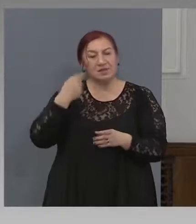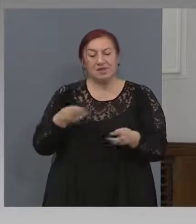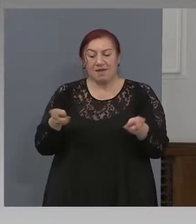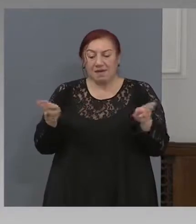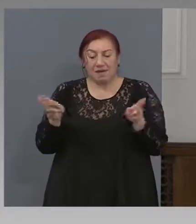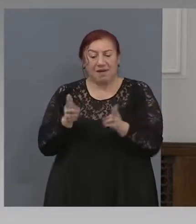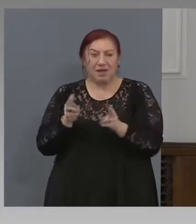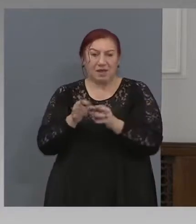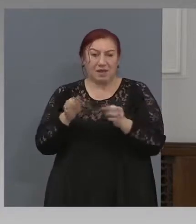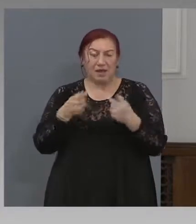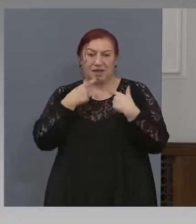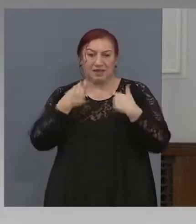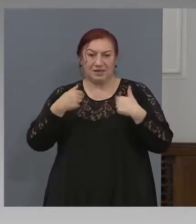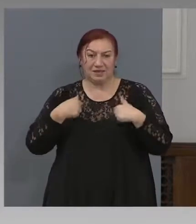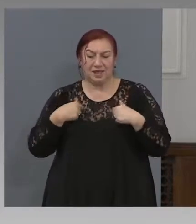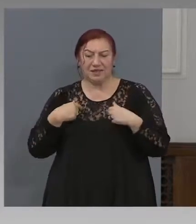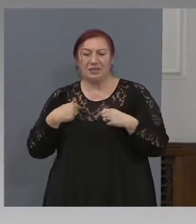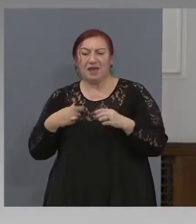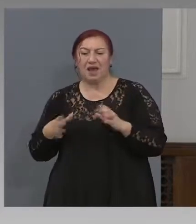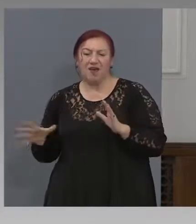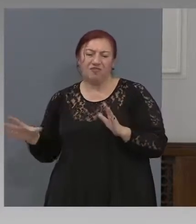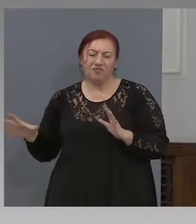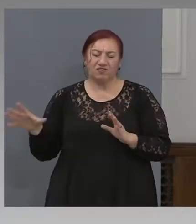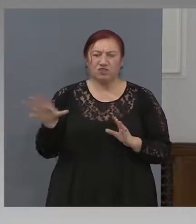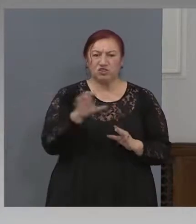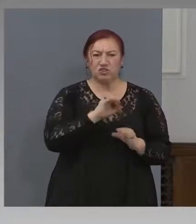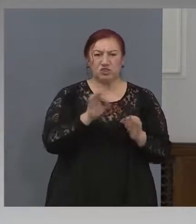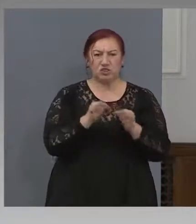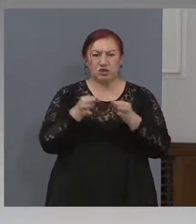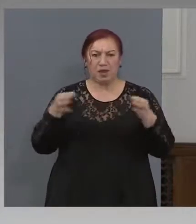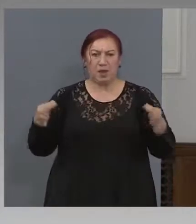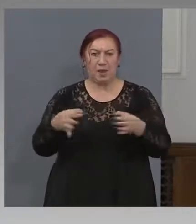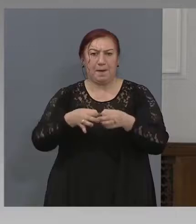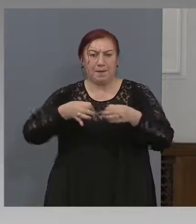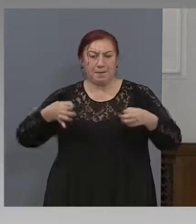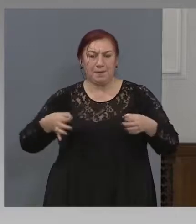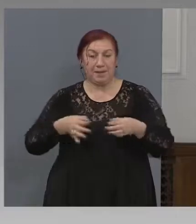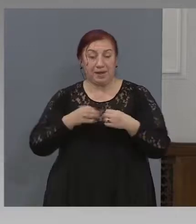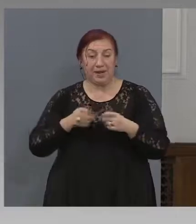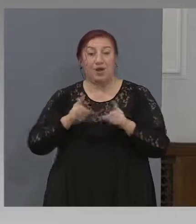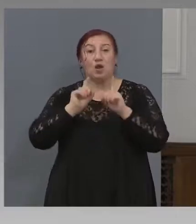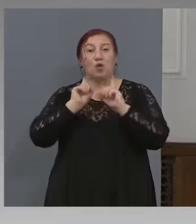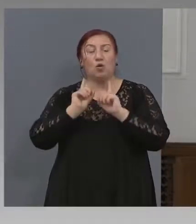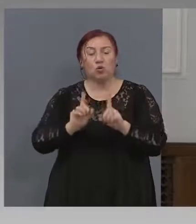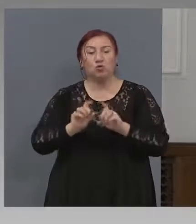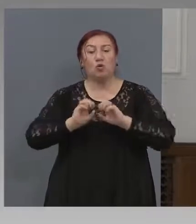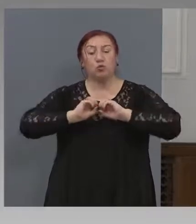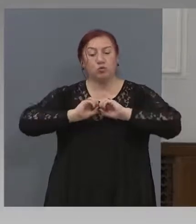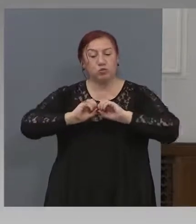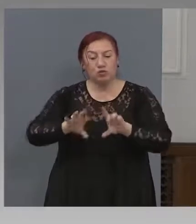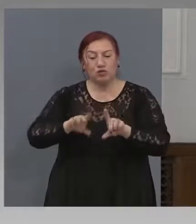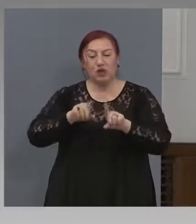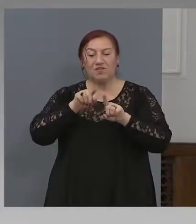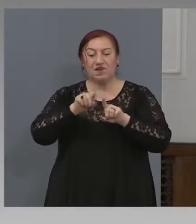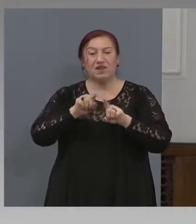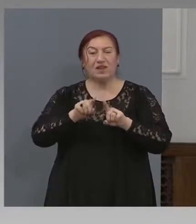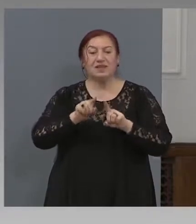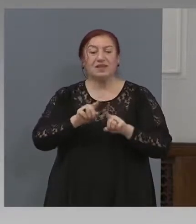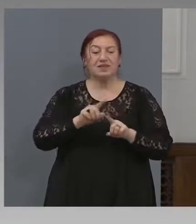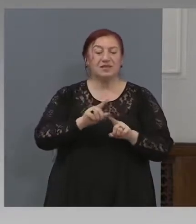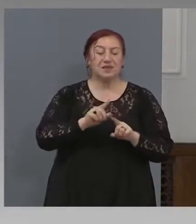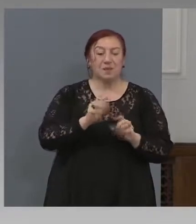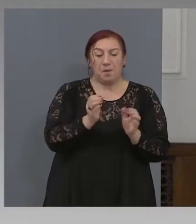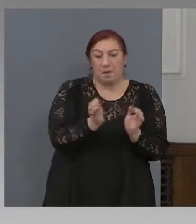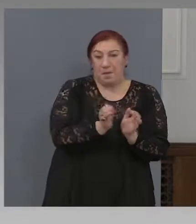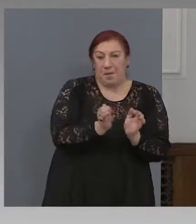са целият набор от мерки, който би позволил на тези пазарно неустойчиви фермери, на нас